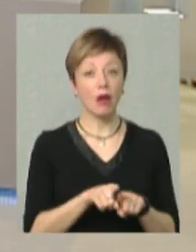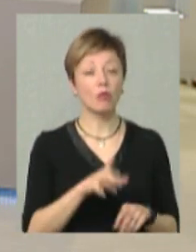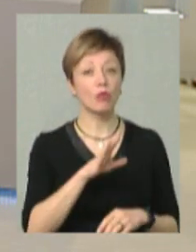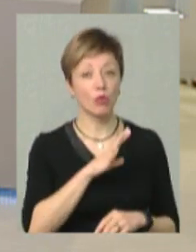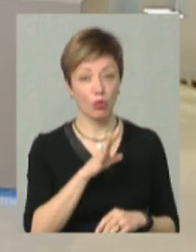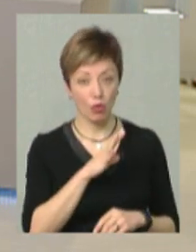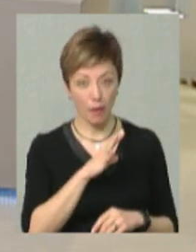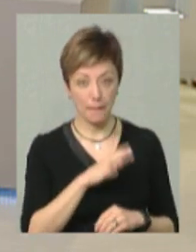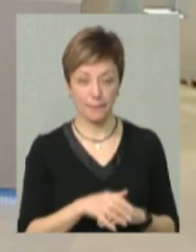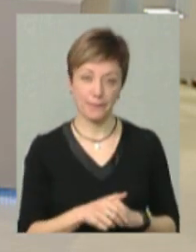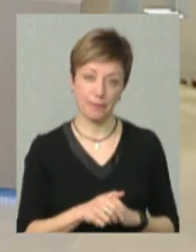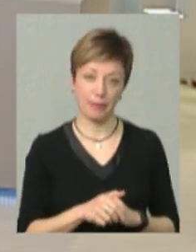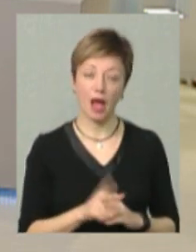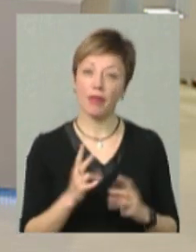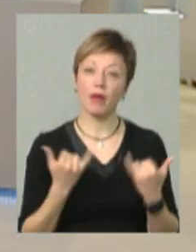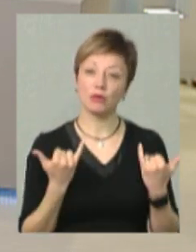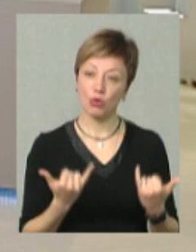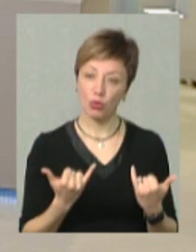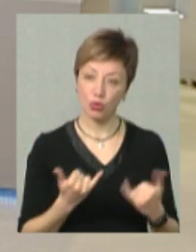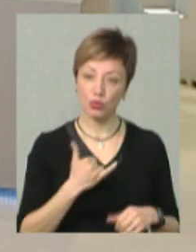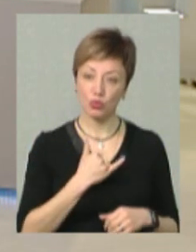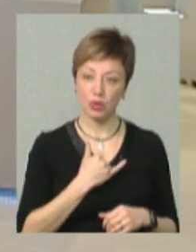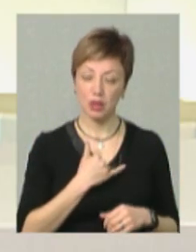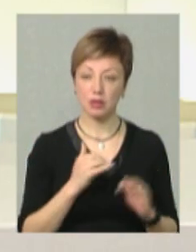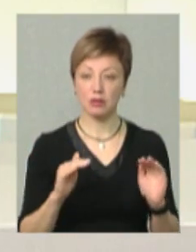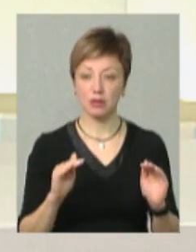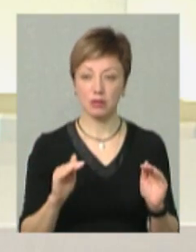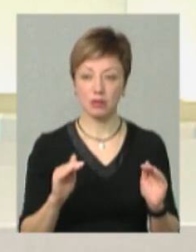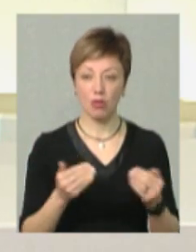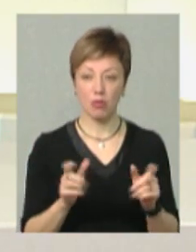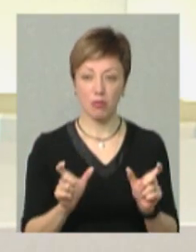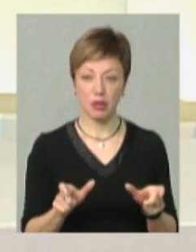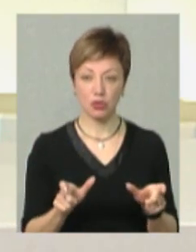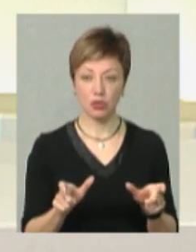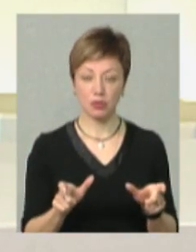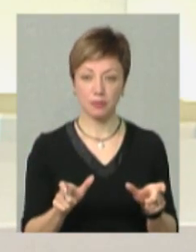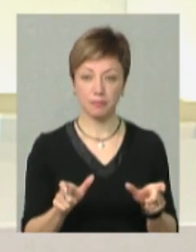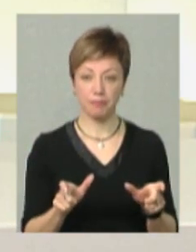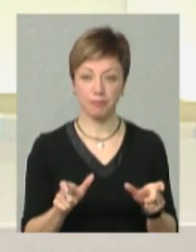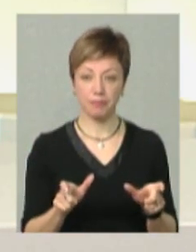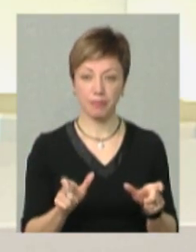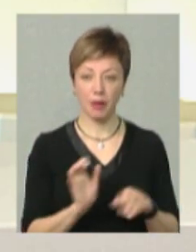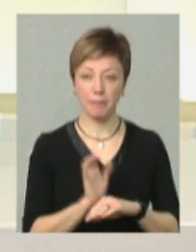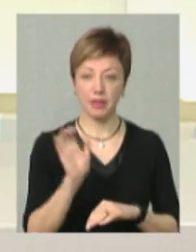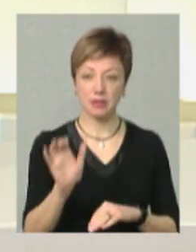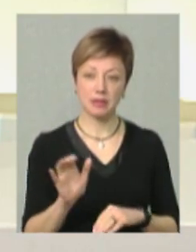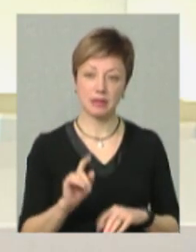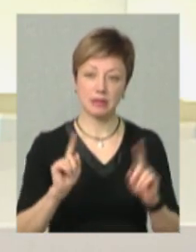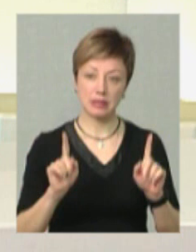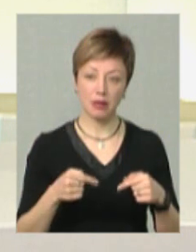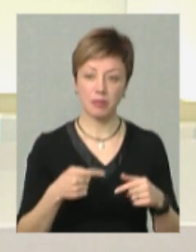Таким чином, так, да. На сьогодні в нас обмежені пересилка